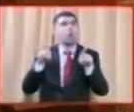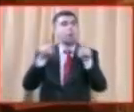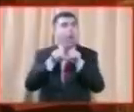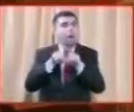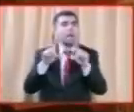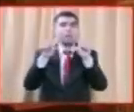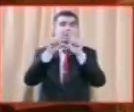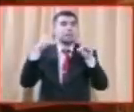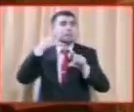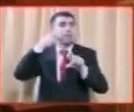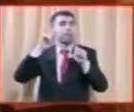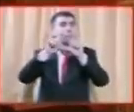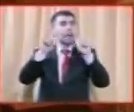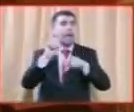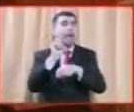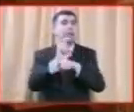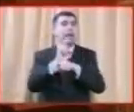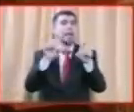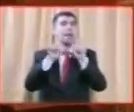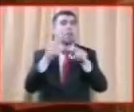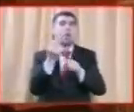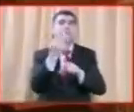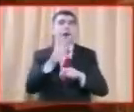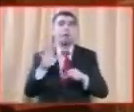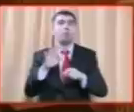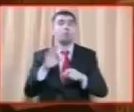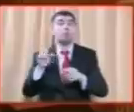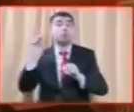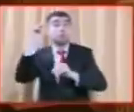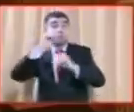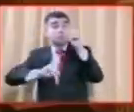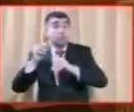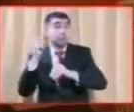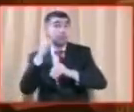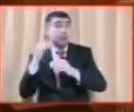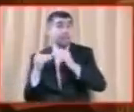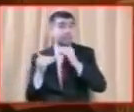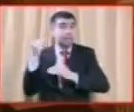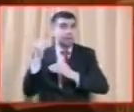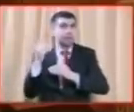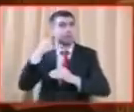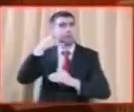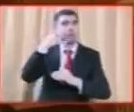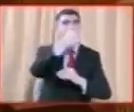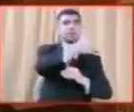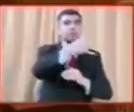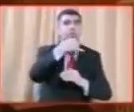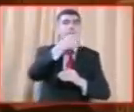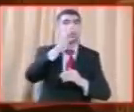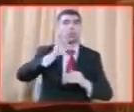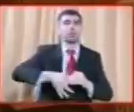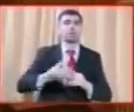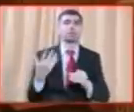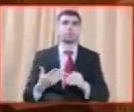تليفون اخضر باش الناس في المواجهه ديال المضاربات. ولكن راه وصل الوقت